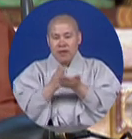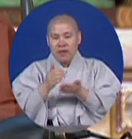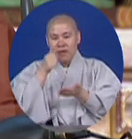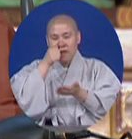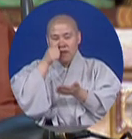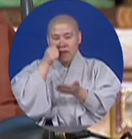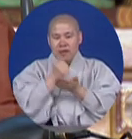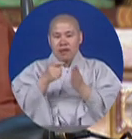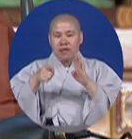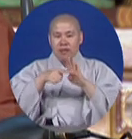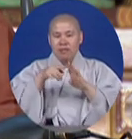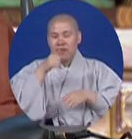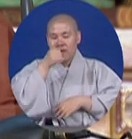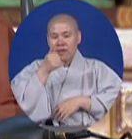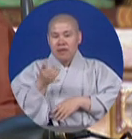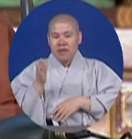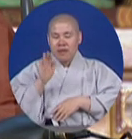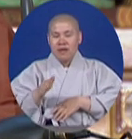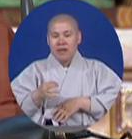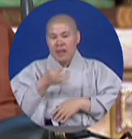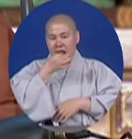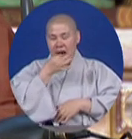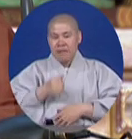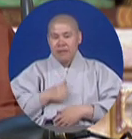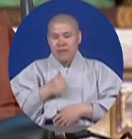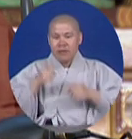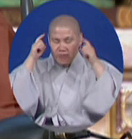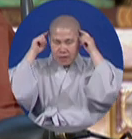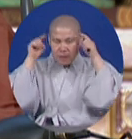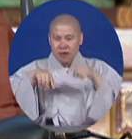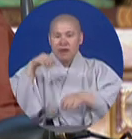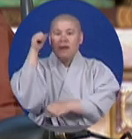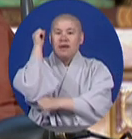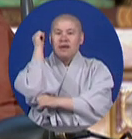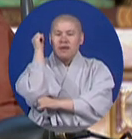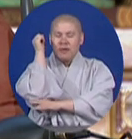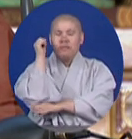보면 탐진치가 아주 근원이 되는 거죠.